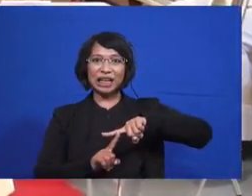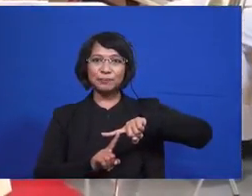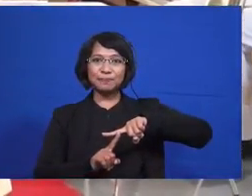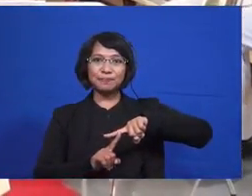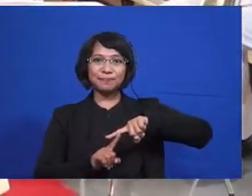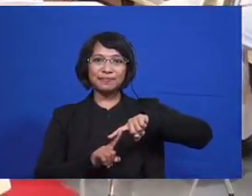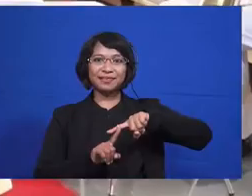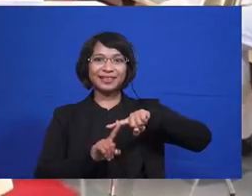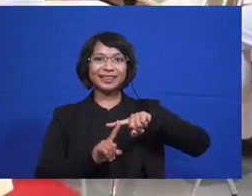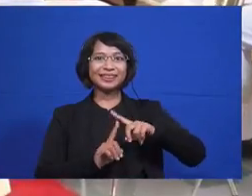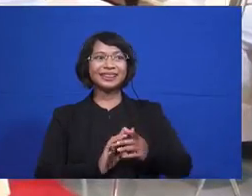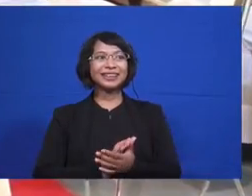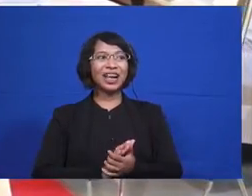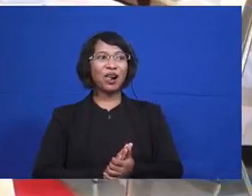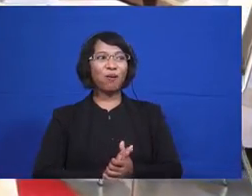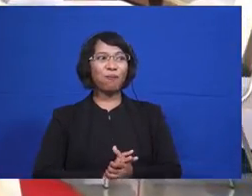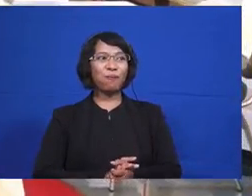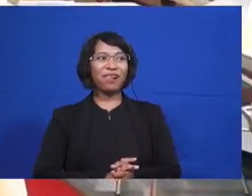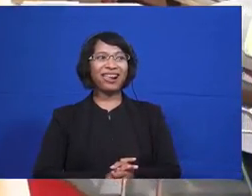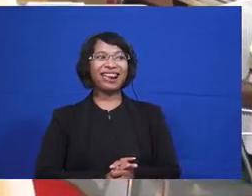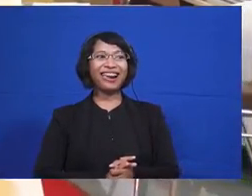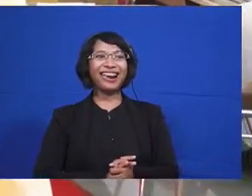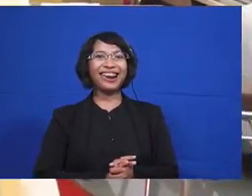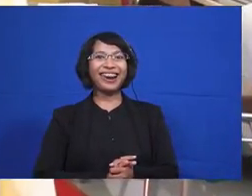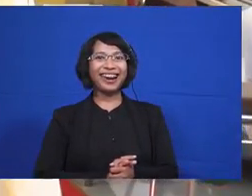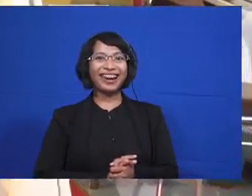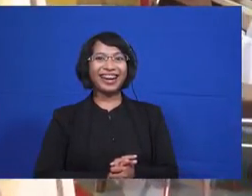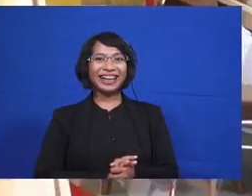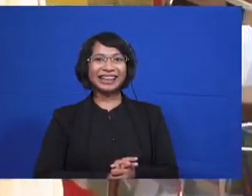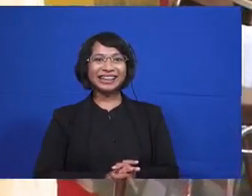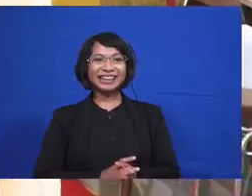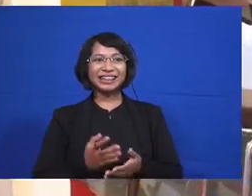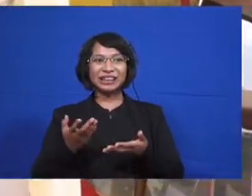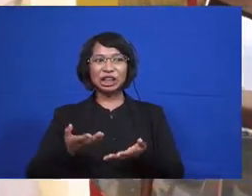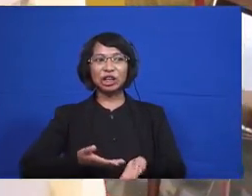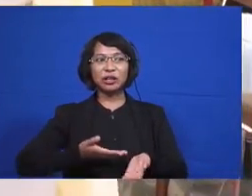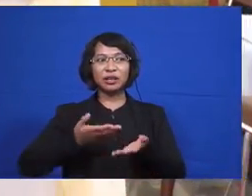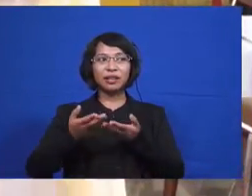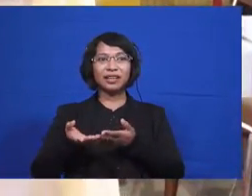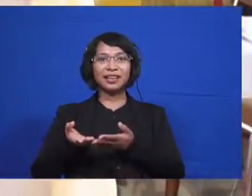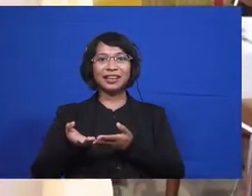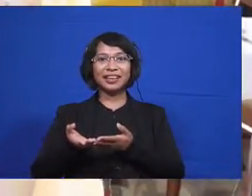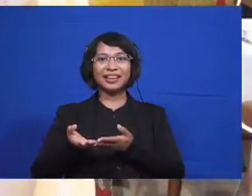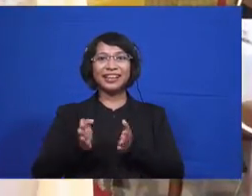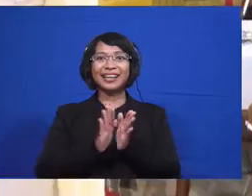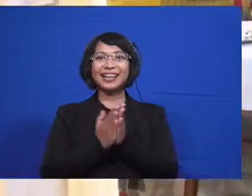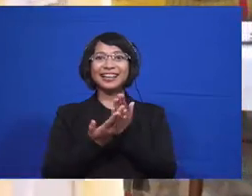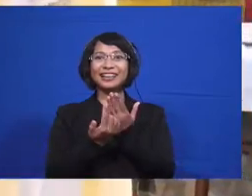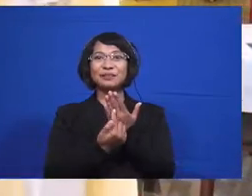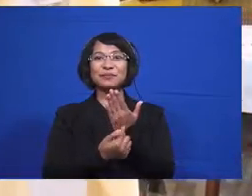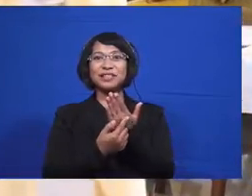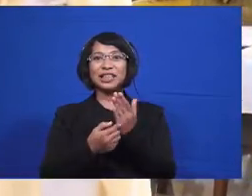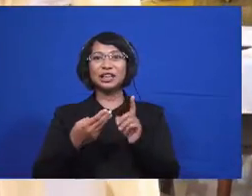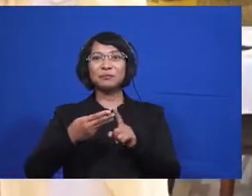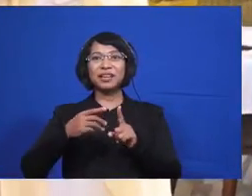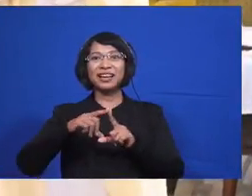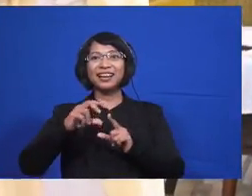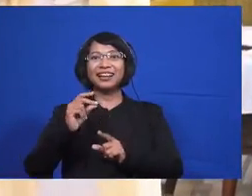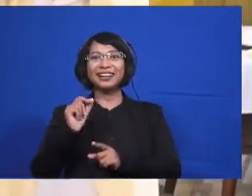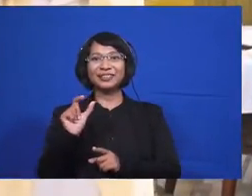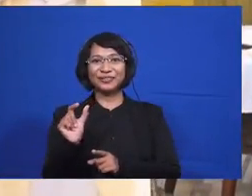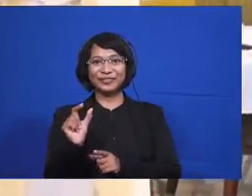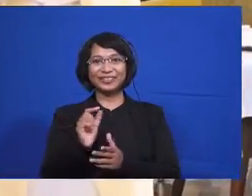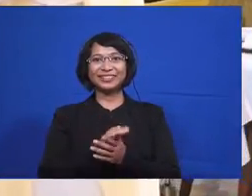Meskipun Romo sudah punya banyak kitab suci di rumah, namun ini yang jelas baru. Gitu. Nanti mohon dibawa Romo